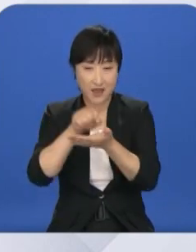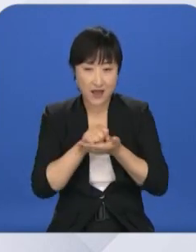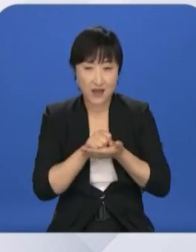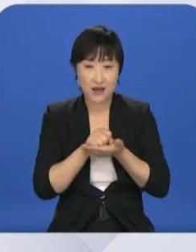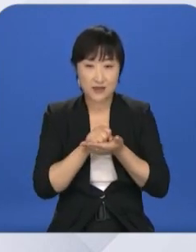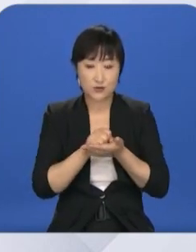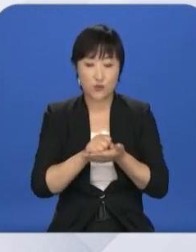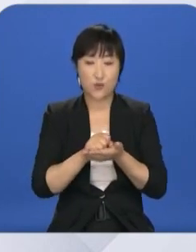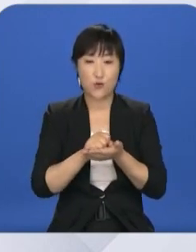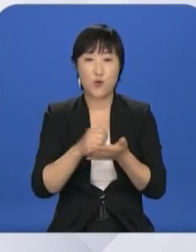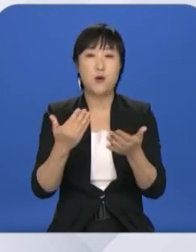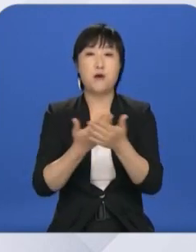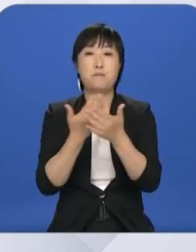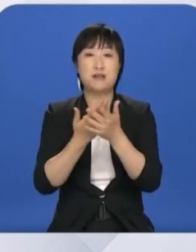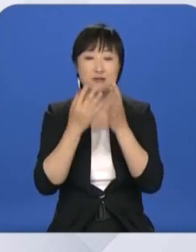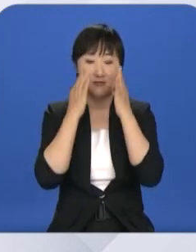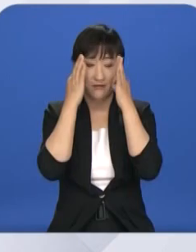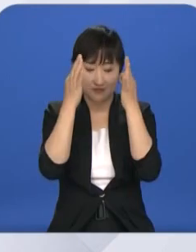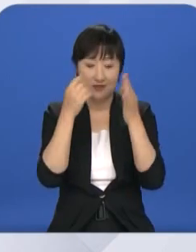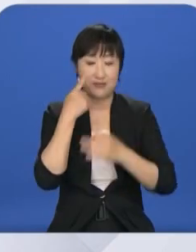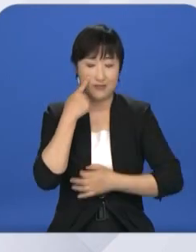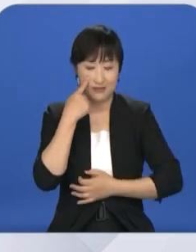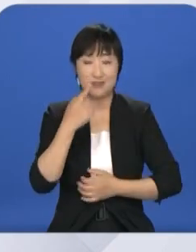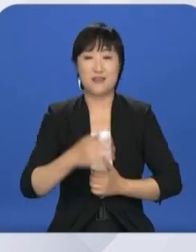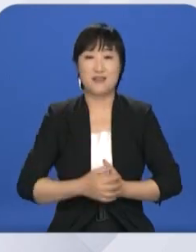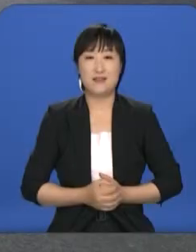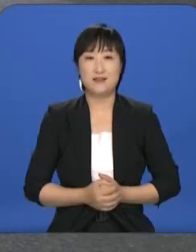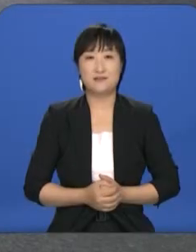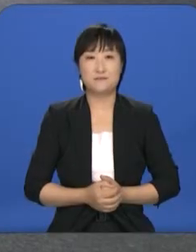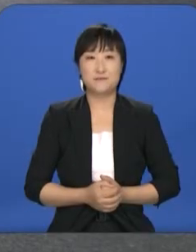확보를 해서 우리 군 발전을 이루어 보겠습니다.